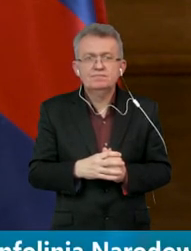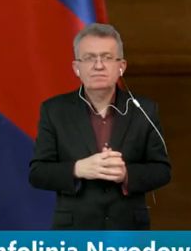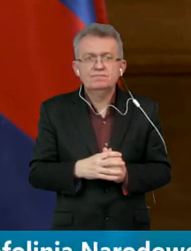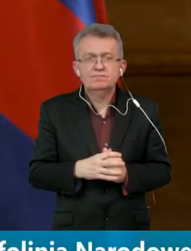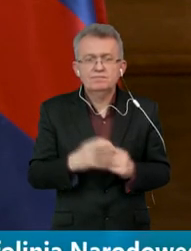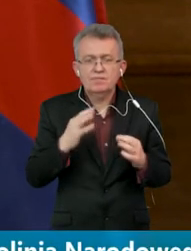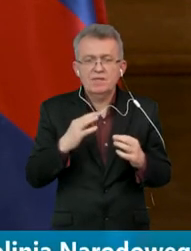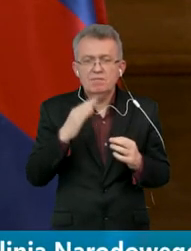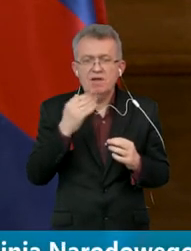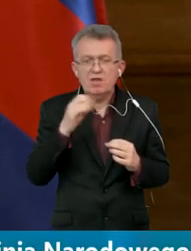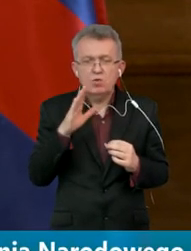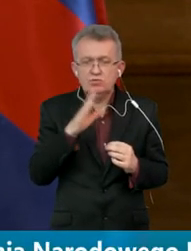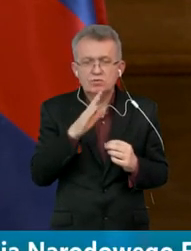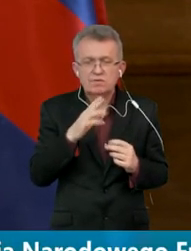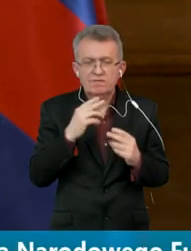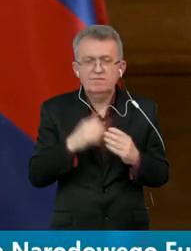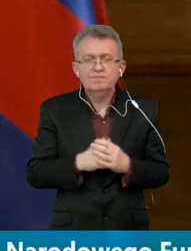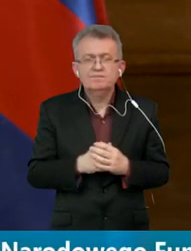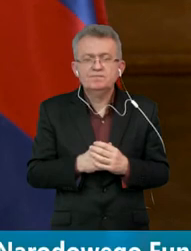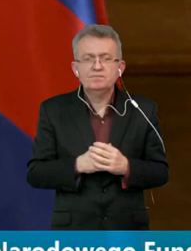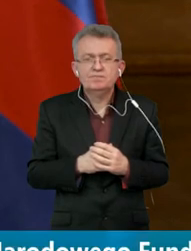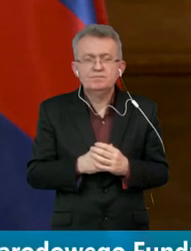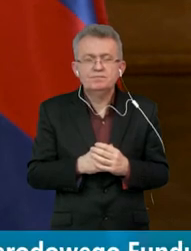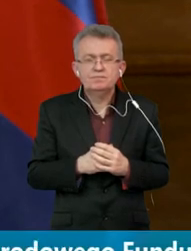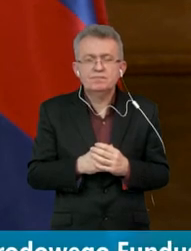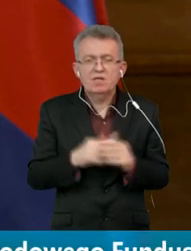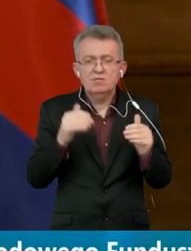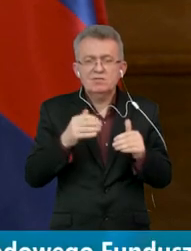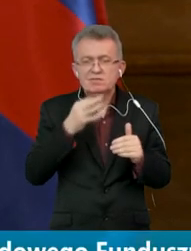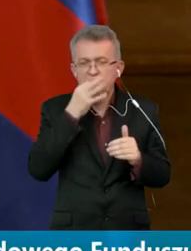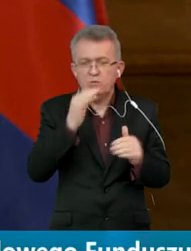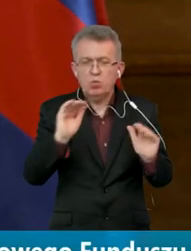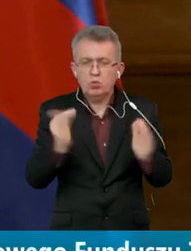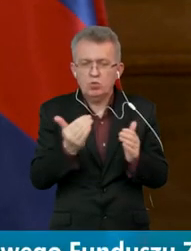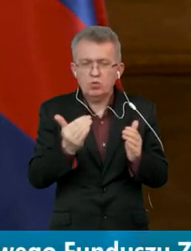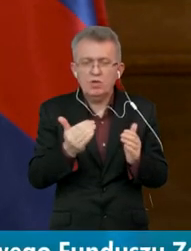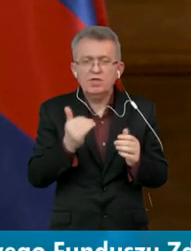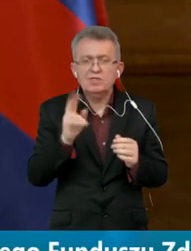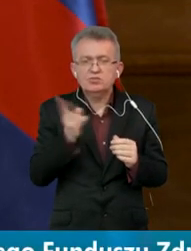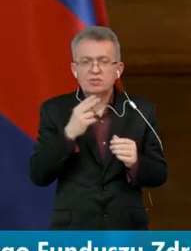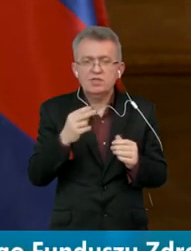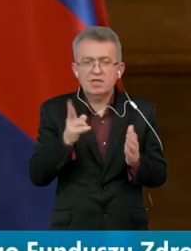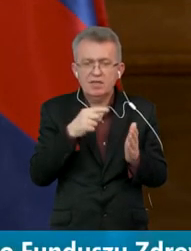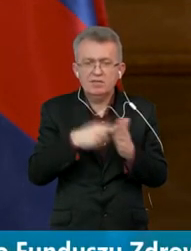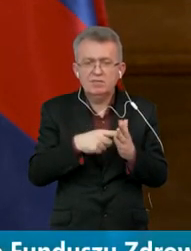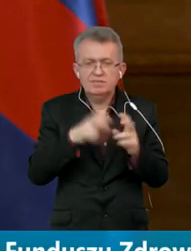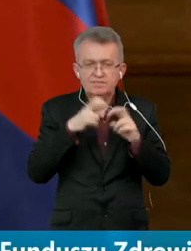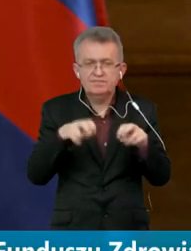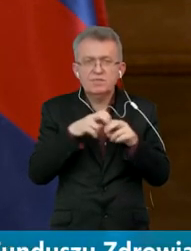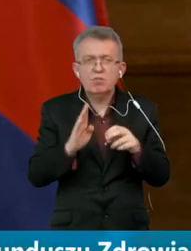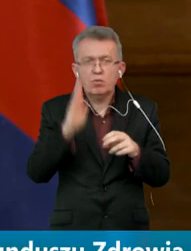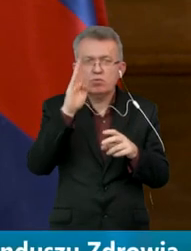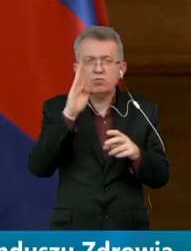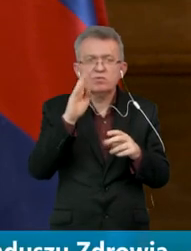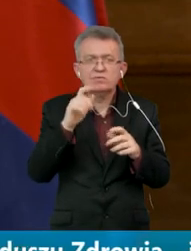Pan Mateusz. Witam. Może zapytam dość krótko i ogólnikowo, czy kiedykolwiek zacznie się rewitalizacja północnych dzielnic